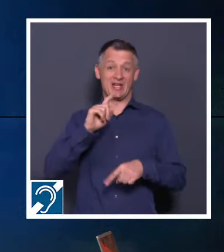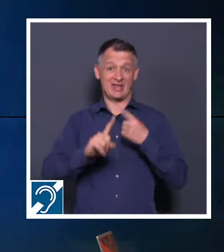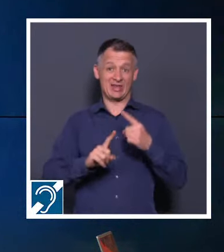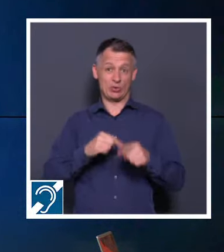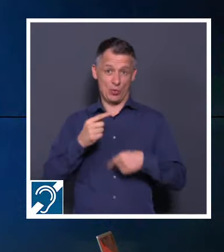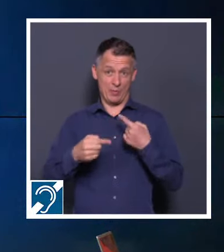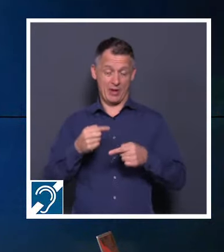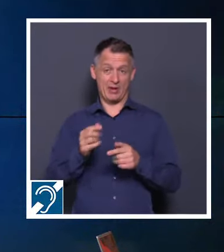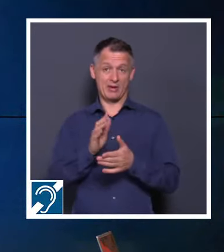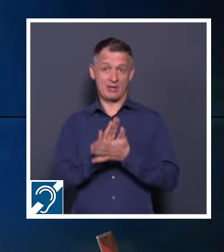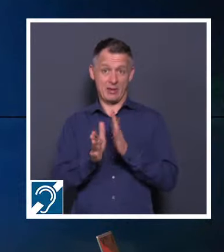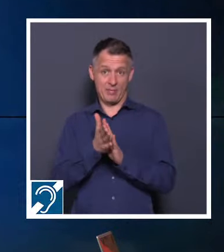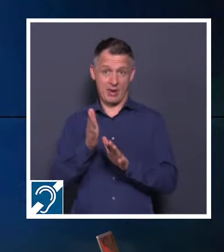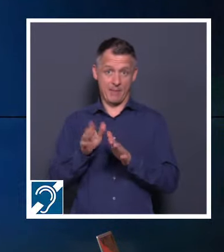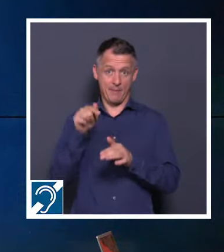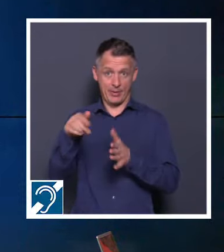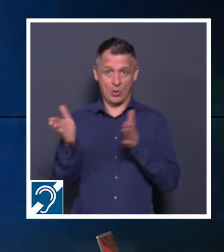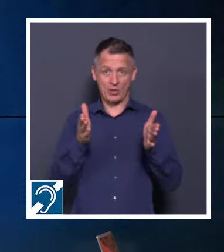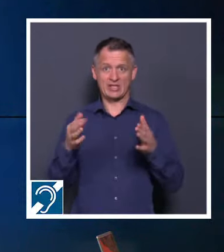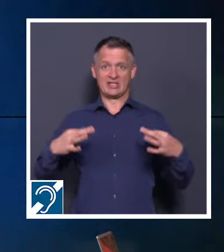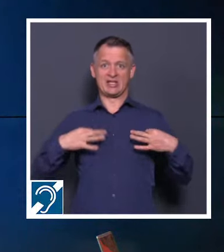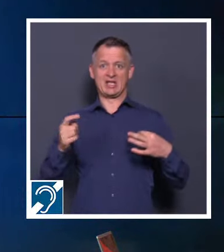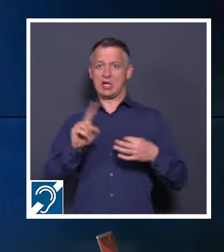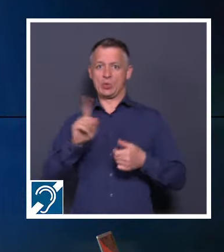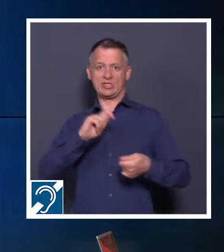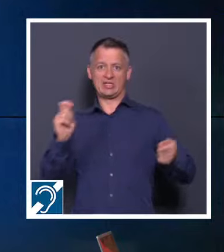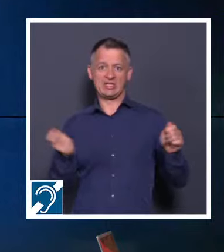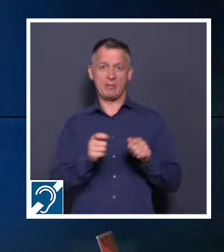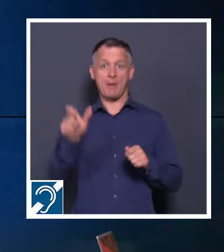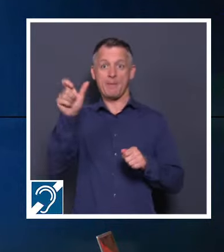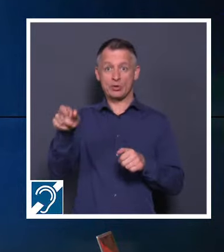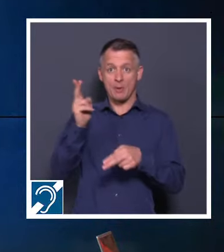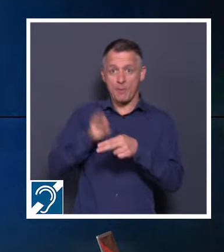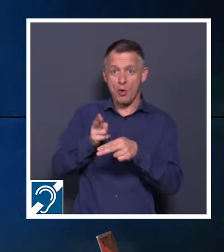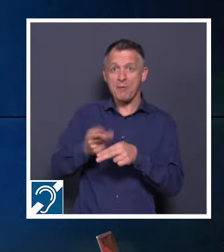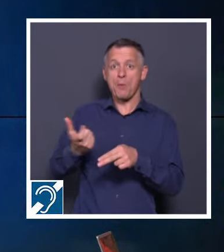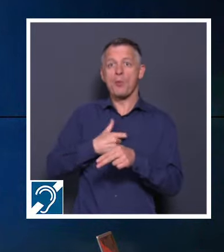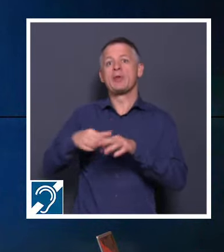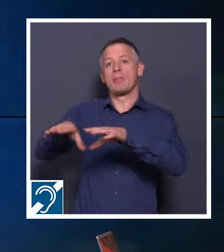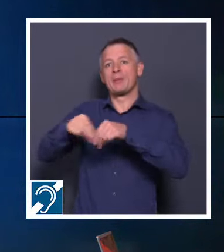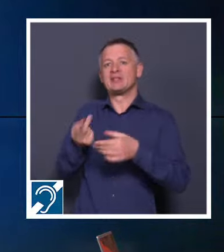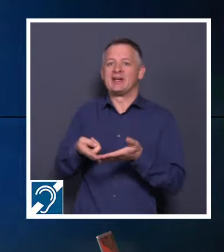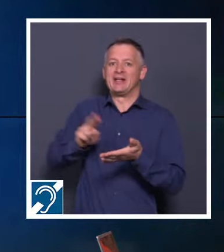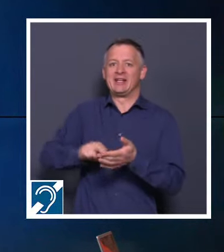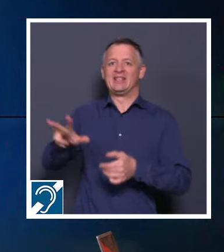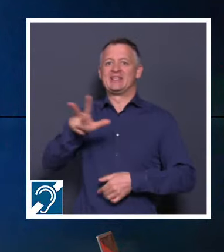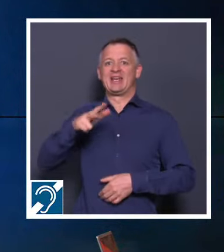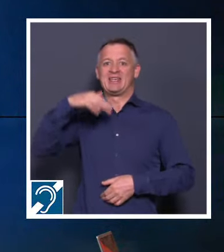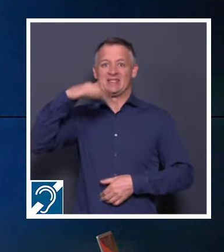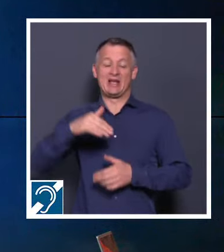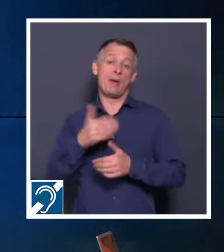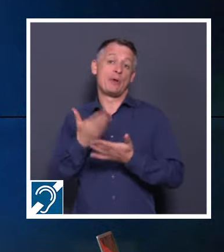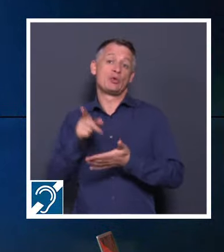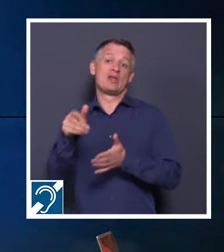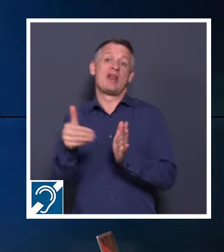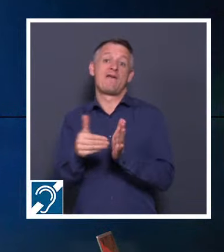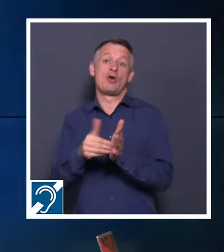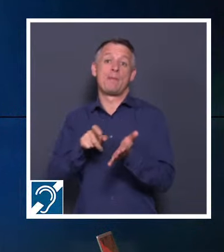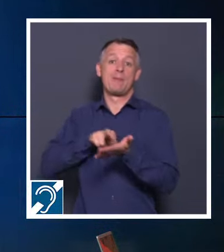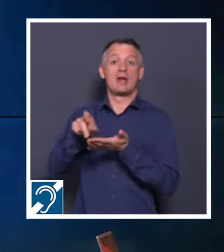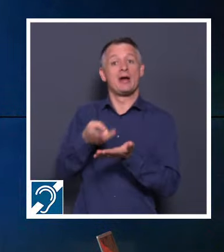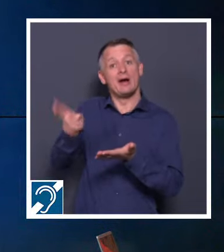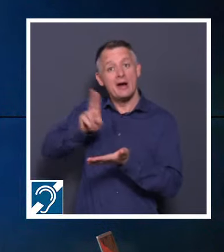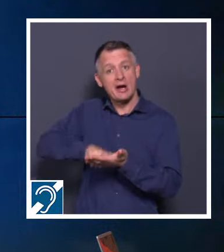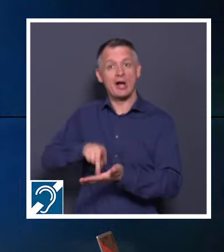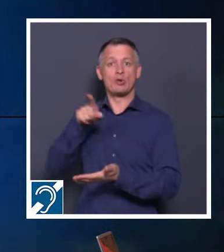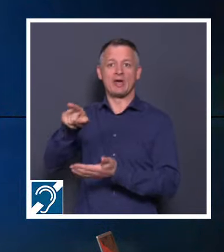expirarea acestei perioade starea de sănătate nu se ameliorează, pacientul mai poate primi încă 3 zile, dar pentru asta este nevoie să mai meargă încă